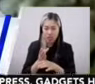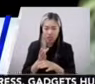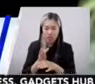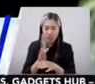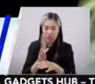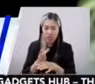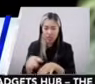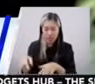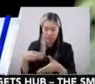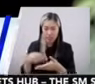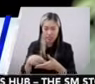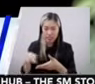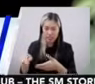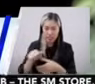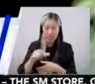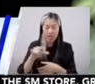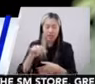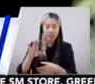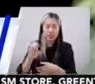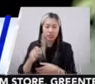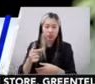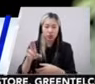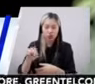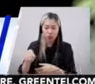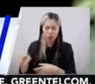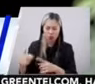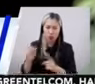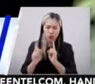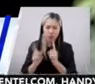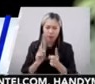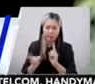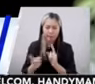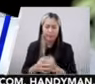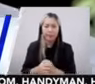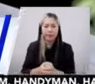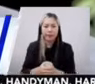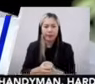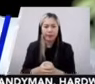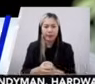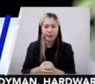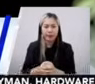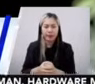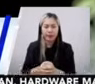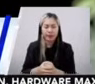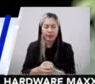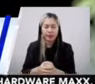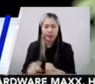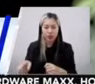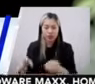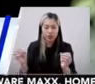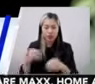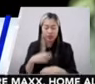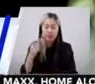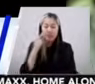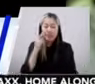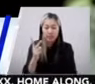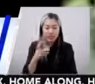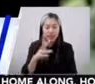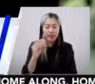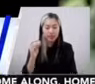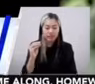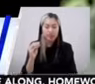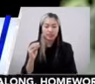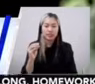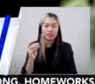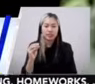Guo. Nakausap sila ni Alice Guo dun sa baba ng kanyang opisina, nakita niya. At nagpresenta